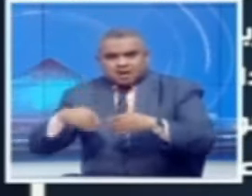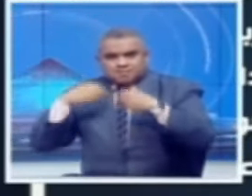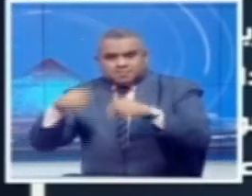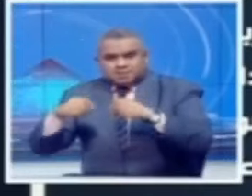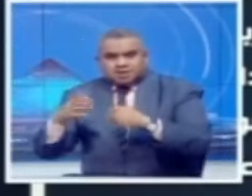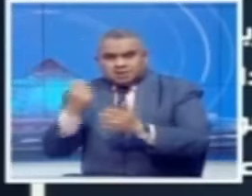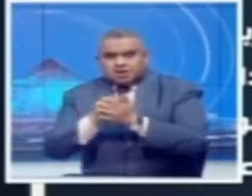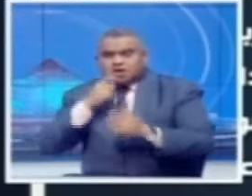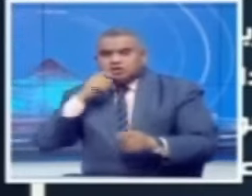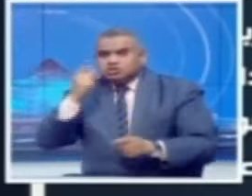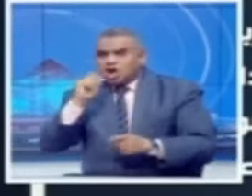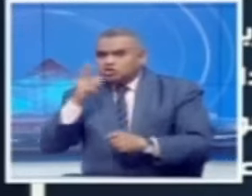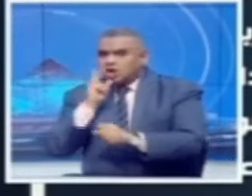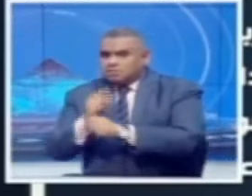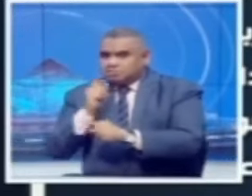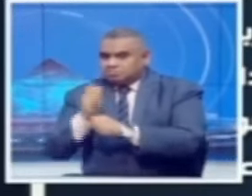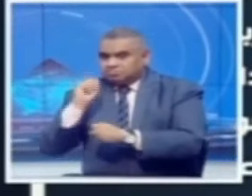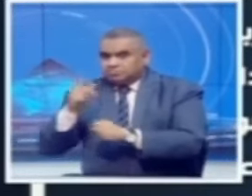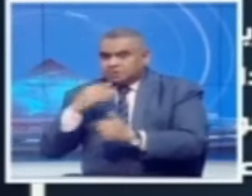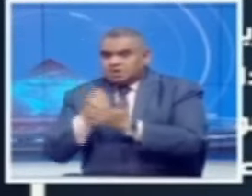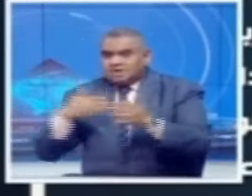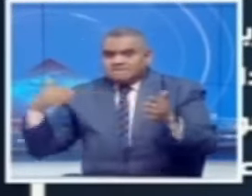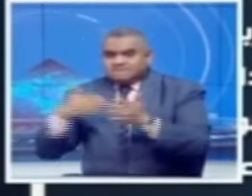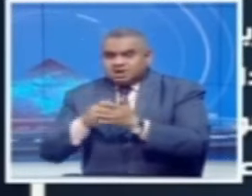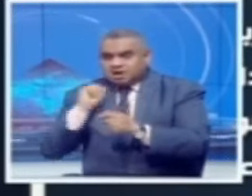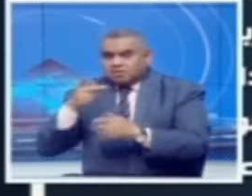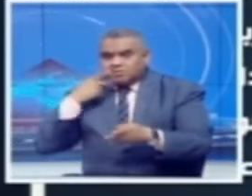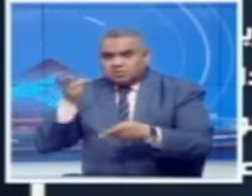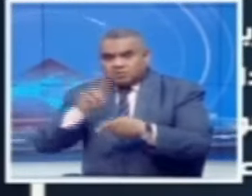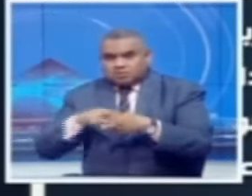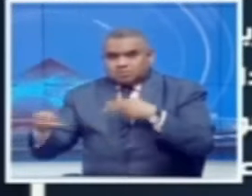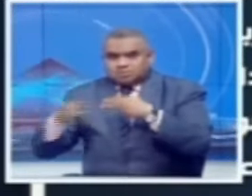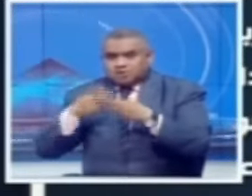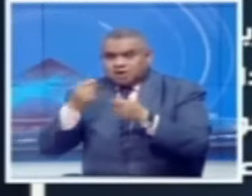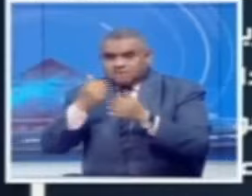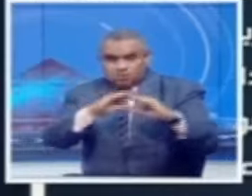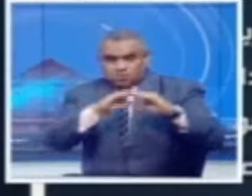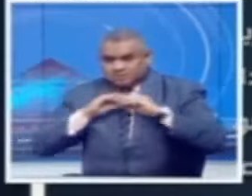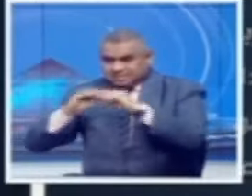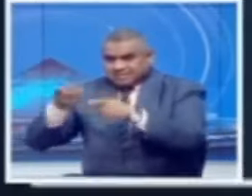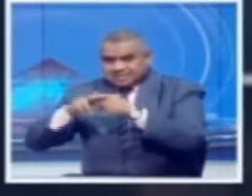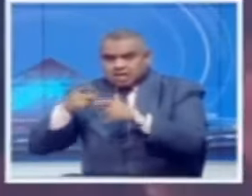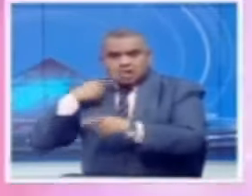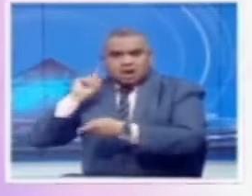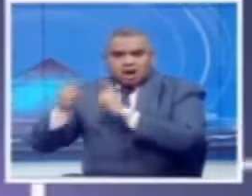على أرباح شهرية، وتوقف عن سداد الأرباح كما رفض رد أصول المبالغ المستولى عليها.